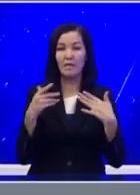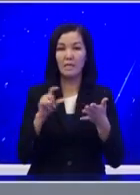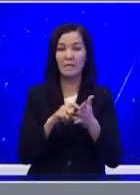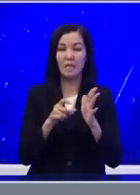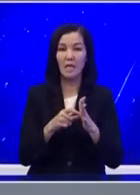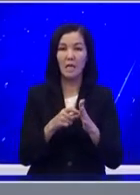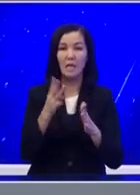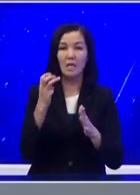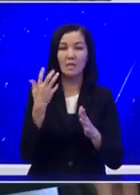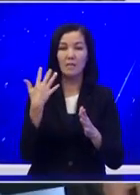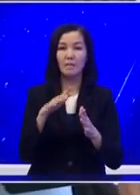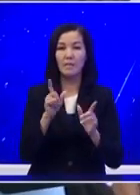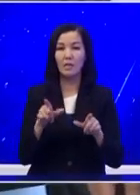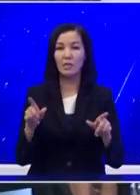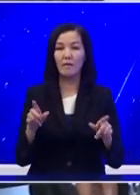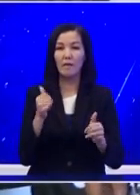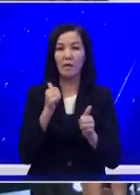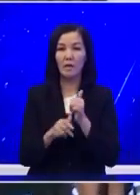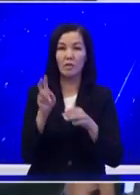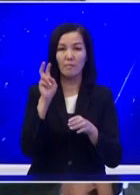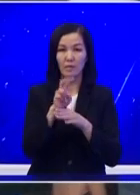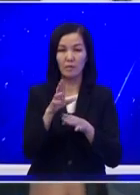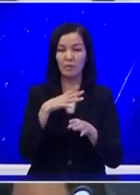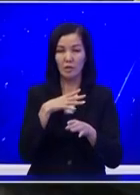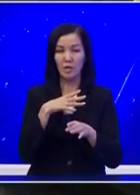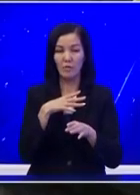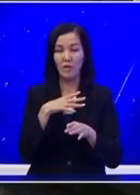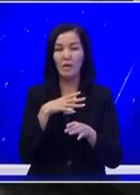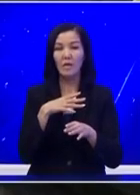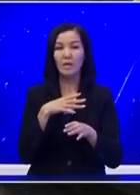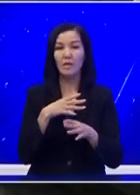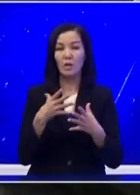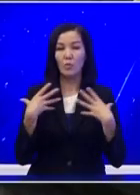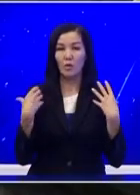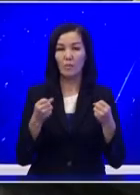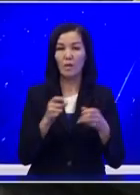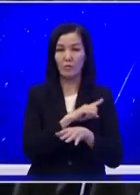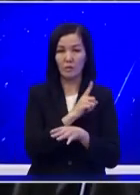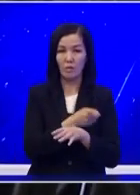более 350 человек совершенствуют свою физическую форму и укрепляют